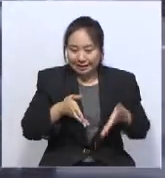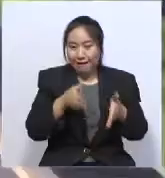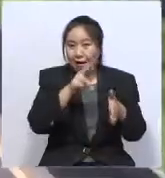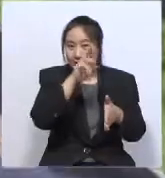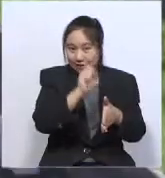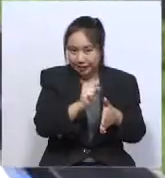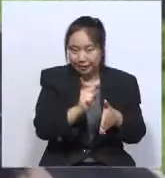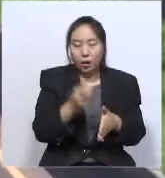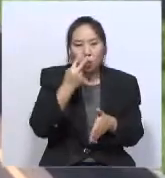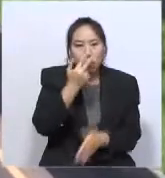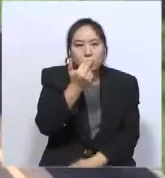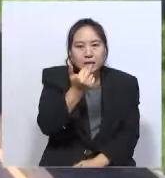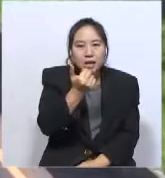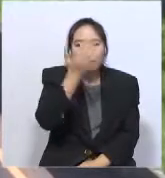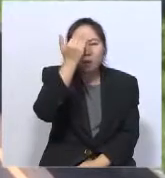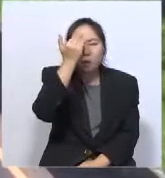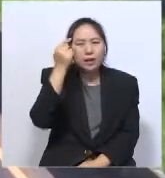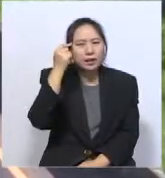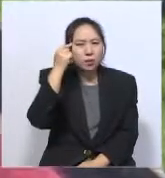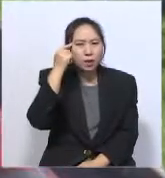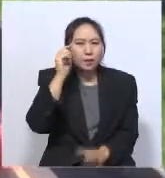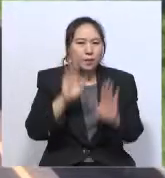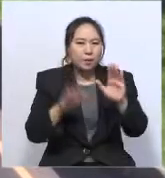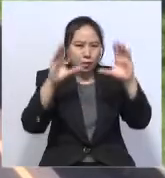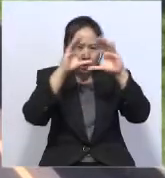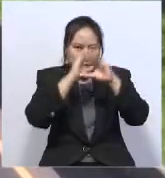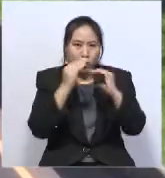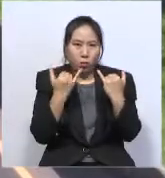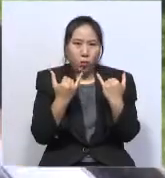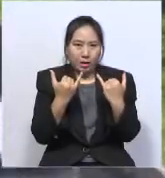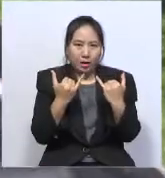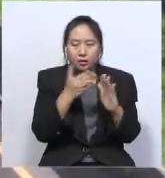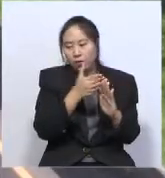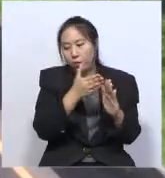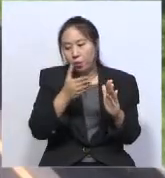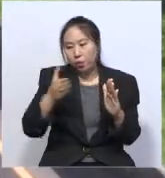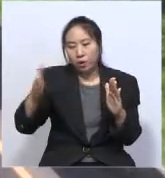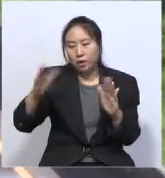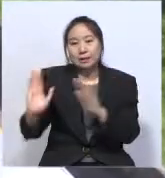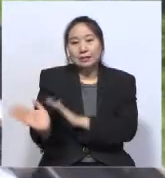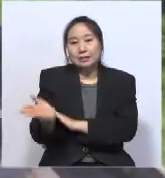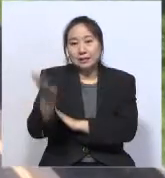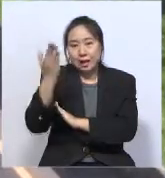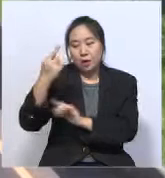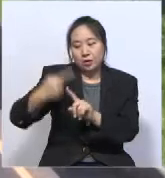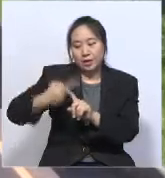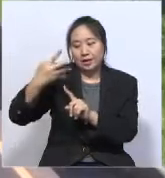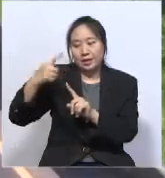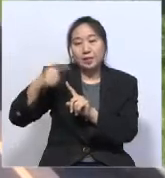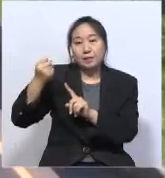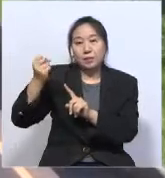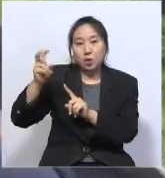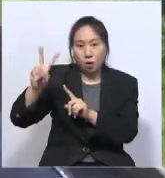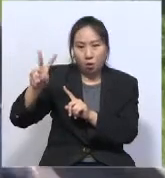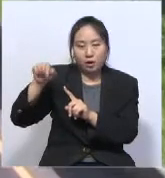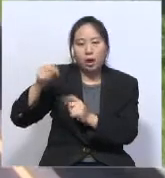จสอบเส้นทางด้วยเพราะว่าคาดว่าในช่วงค่ำวันนี้ไปจนถึงเช้าวันที่12นะครับปริมาณรถ